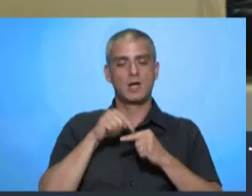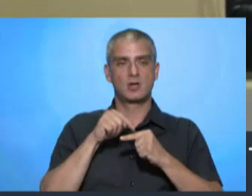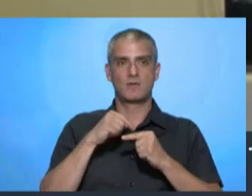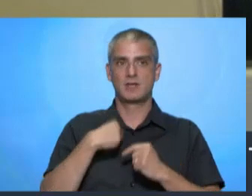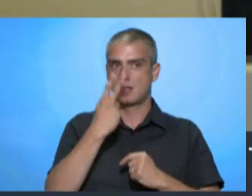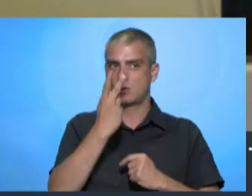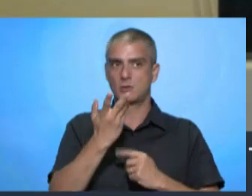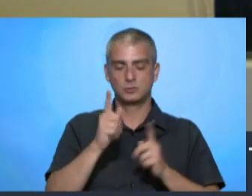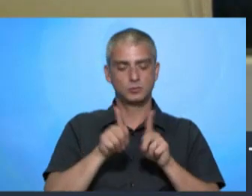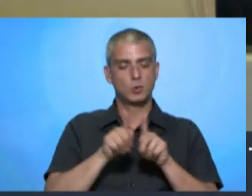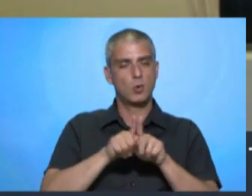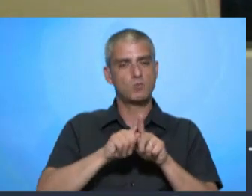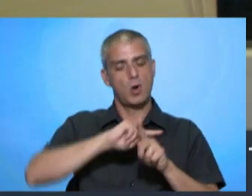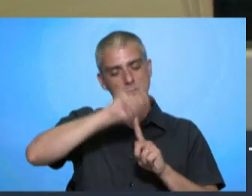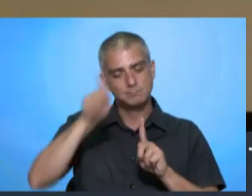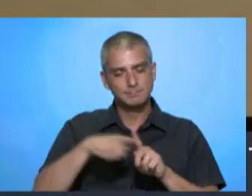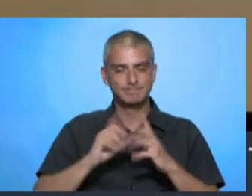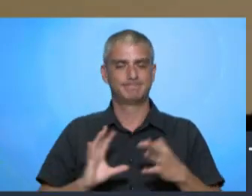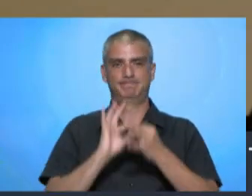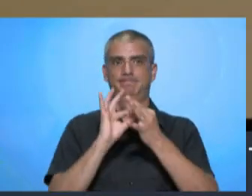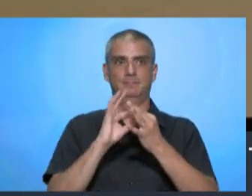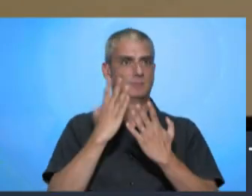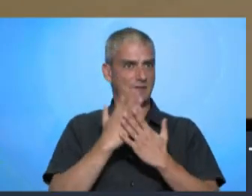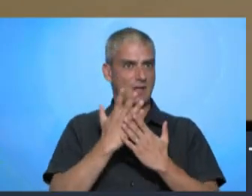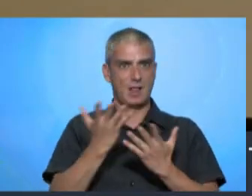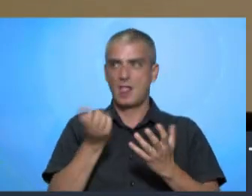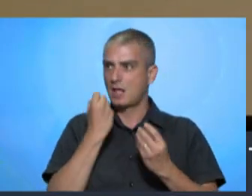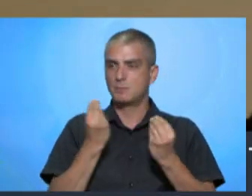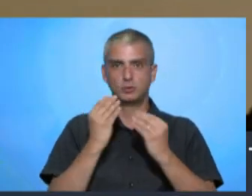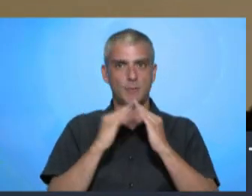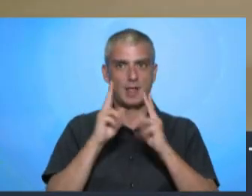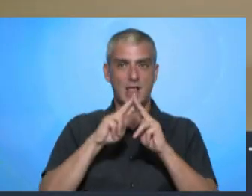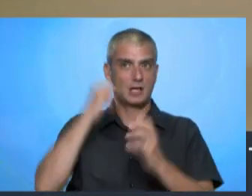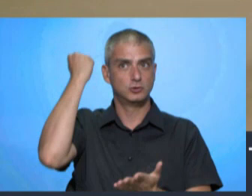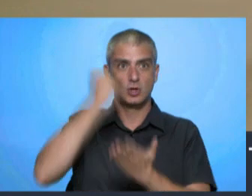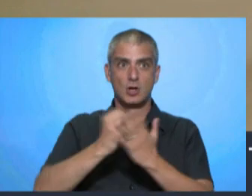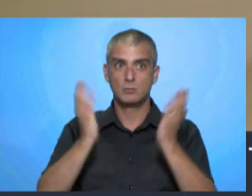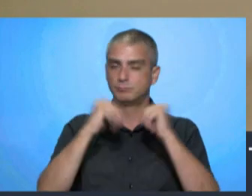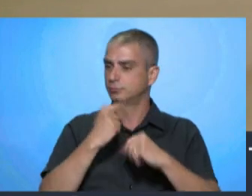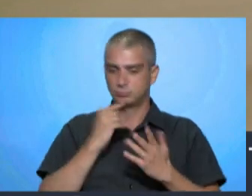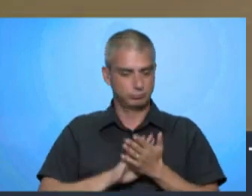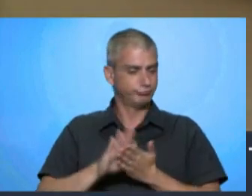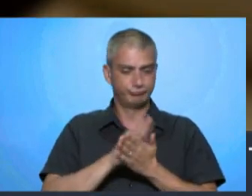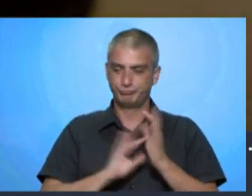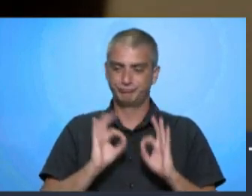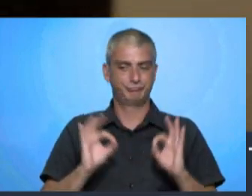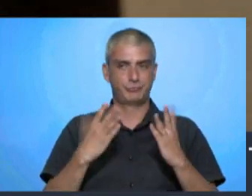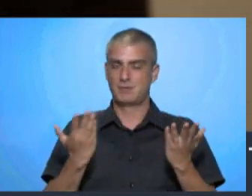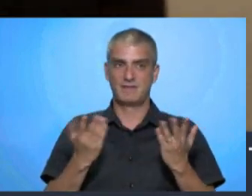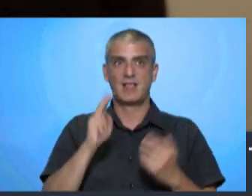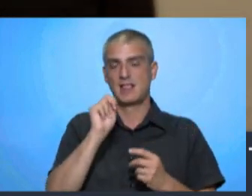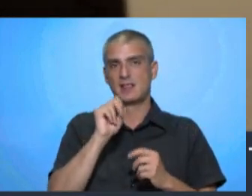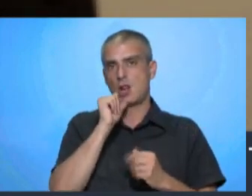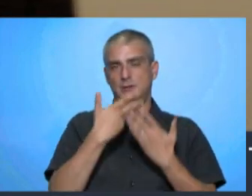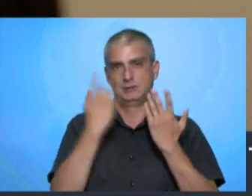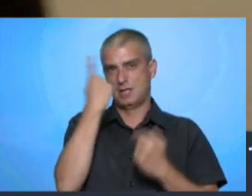בזה סוג של סגירת מעגל. הספקת לקחת משהו מהבית אחרי שהוא הופצץ? מה פי שישי? נדין פחדה לחשוף